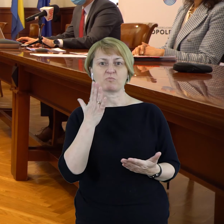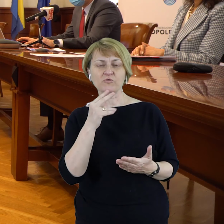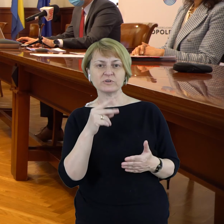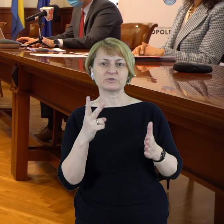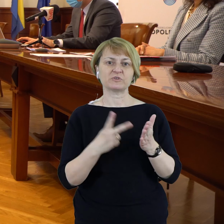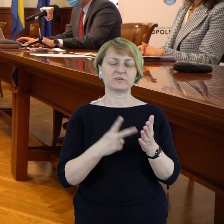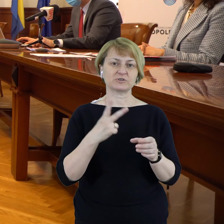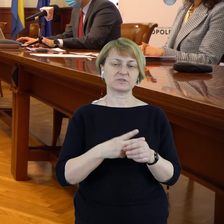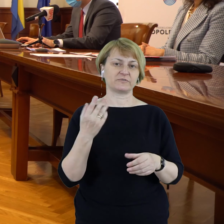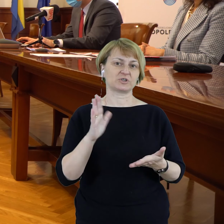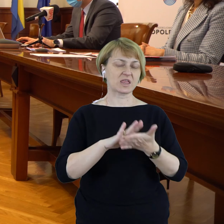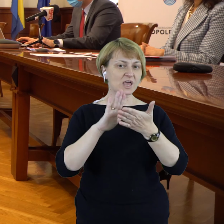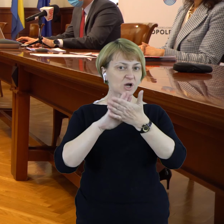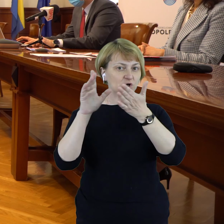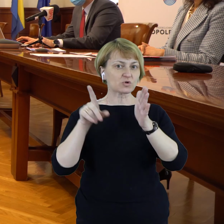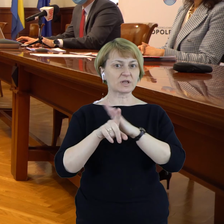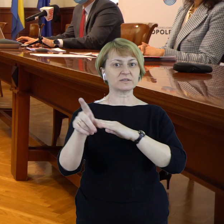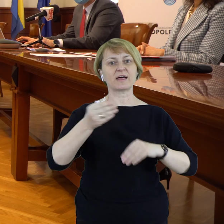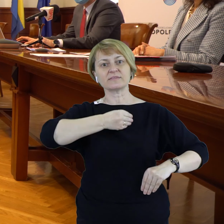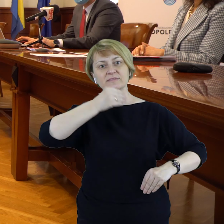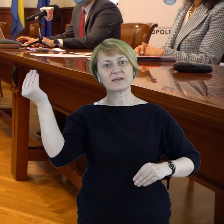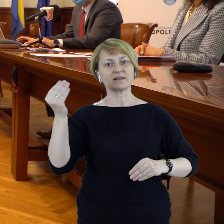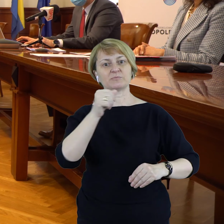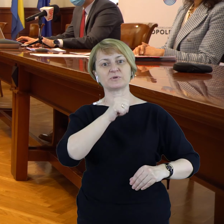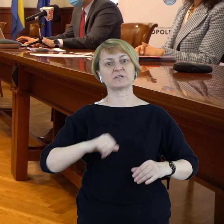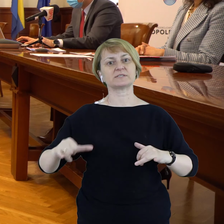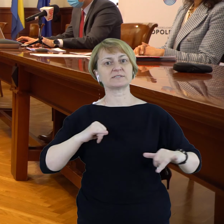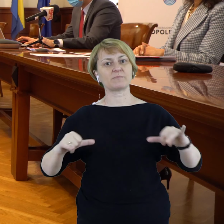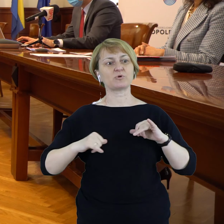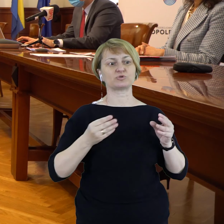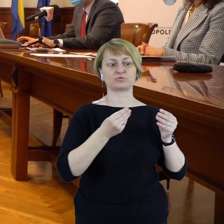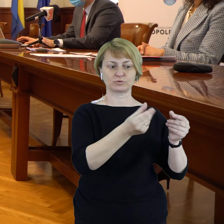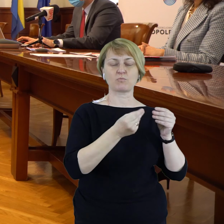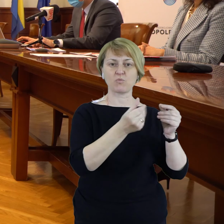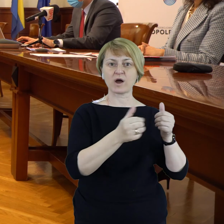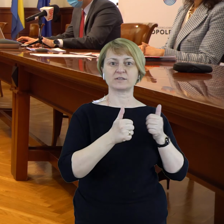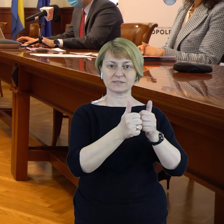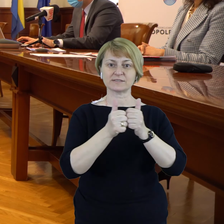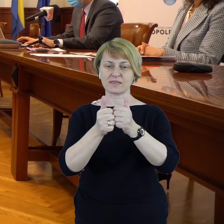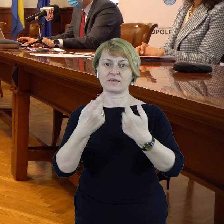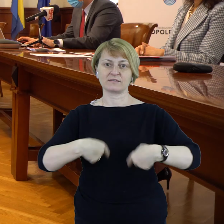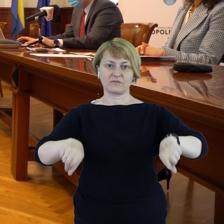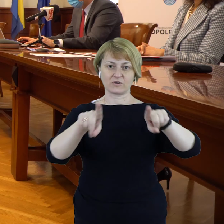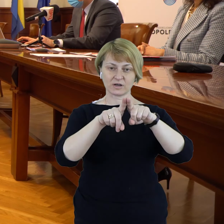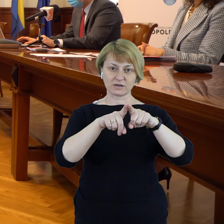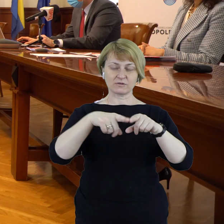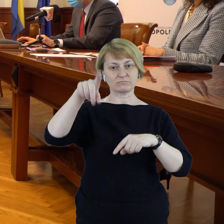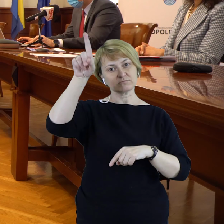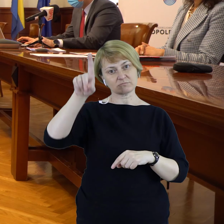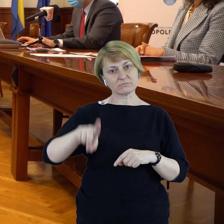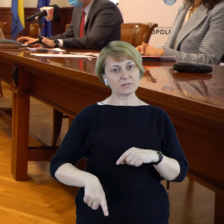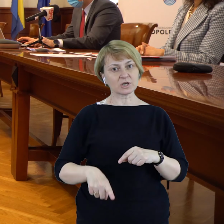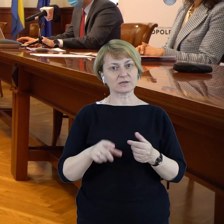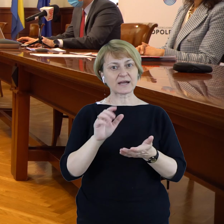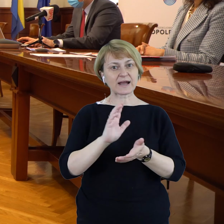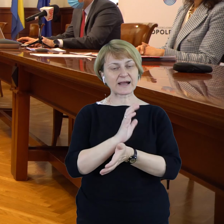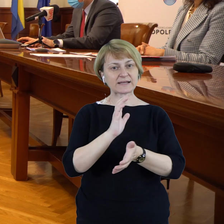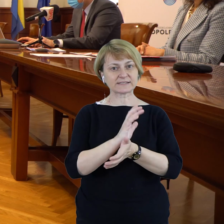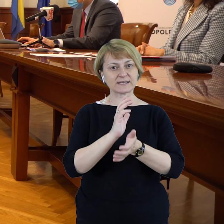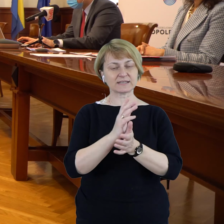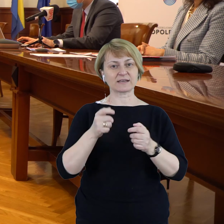koniec zeszłego roku 2020 nagrodą dla najlepiej inwestującego samorządu w Polsce, nadaną przez